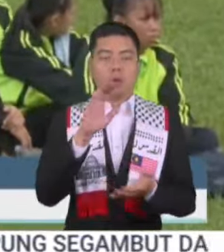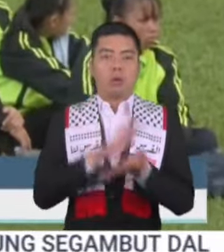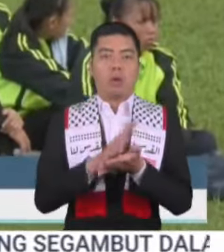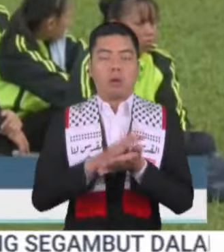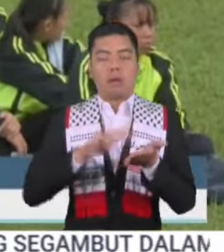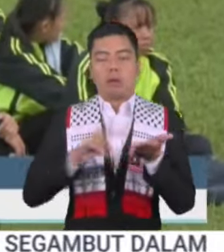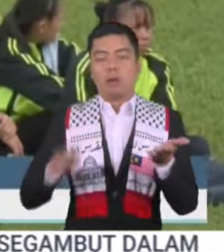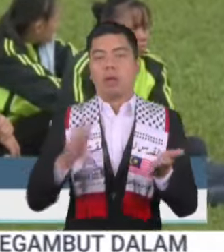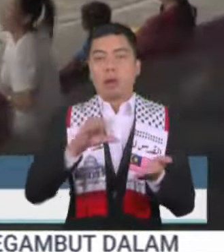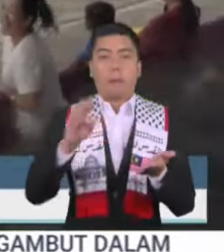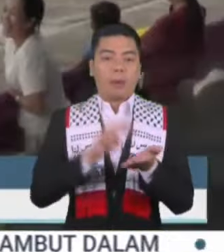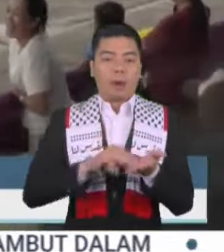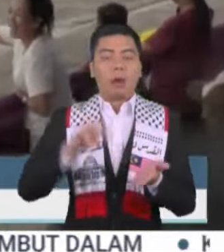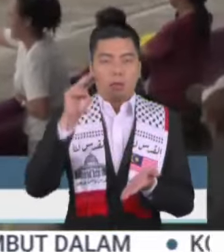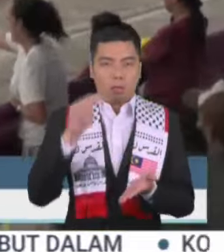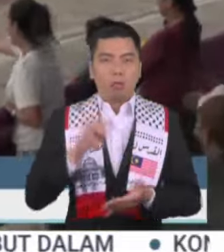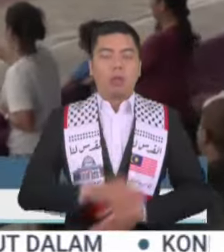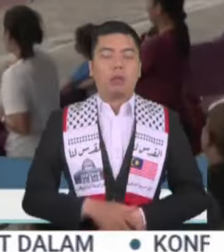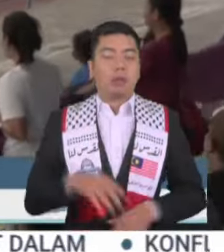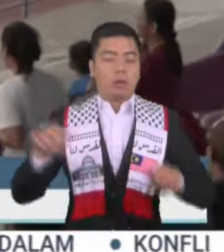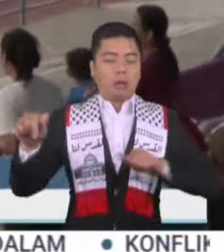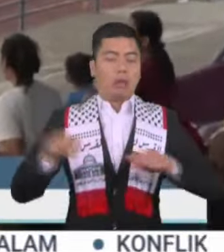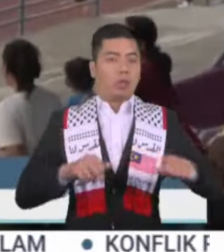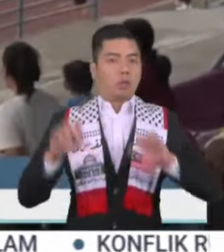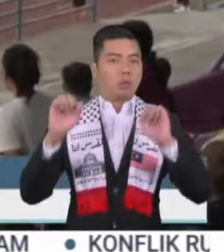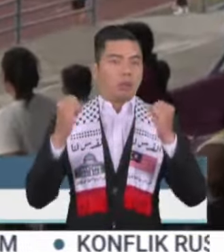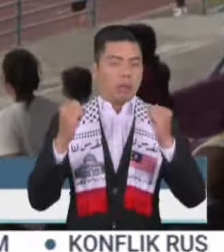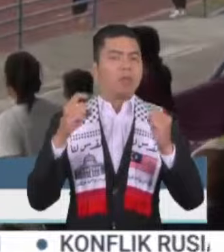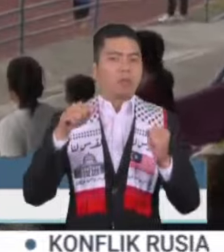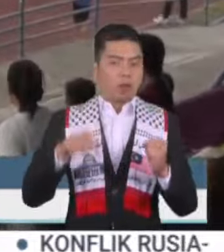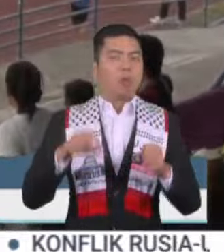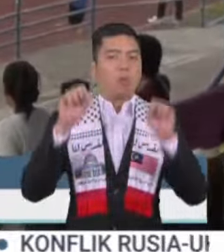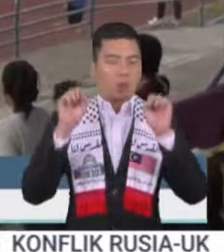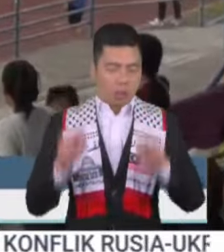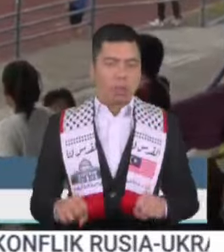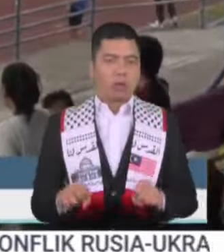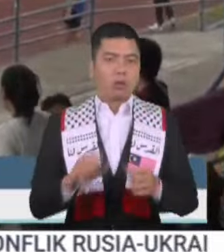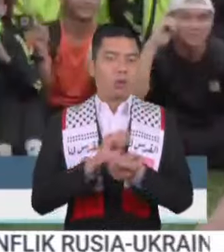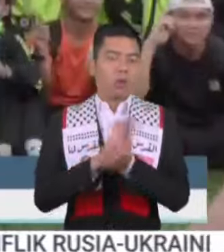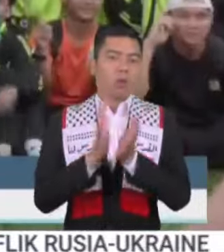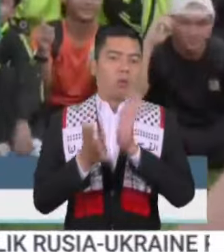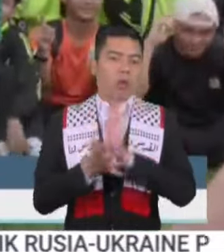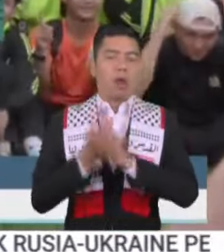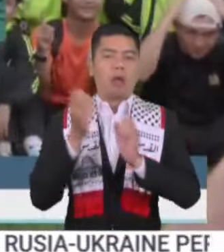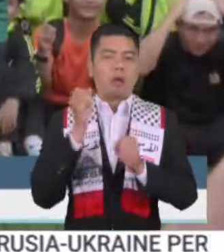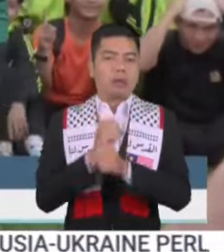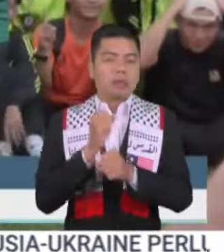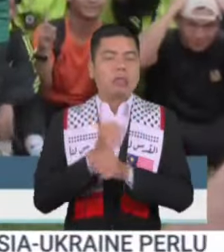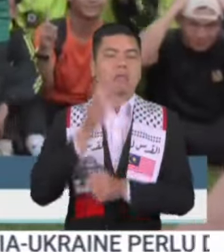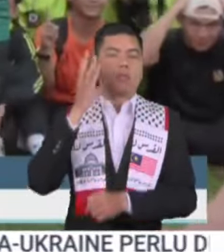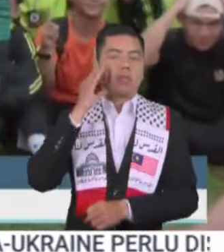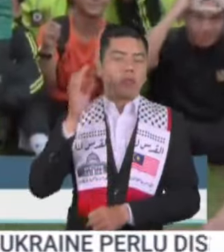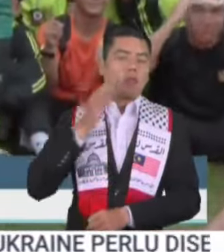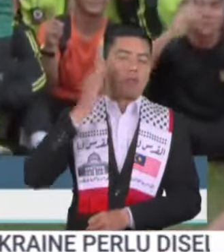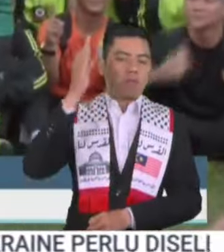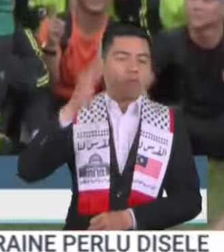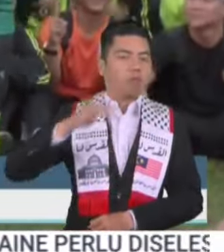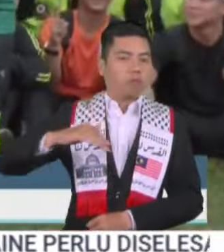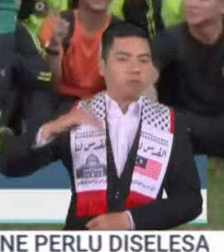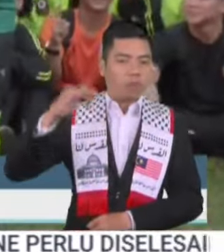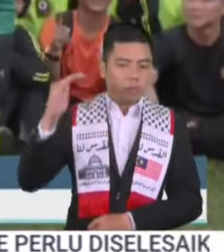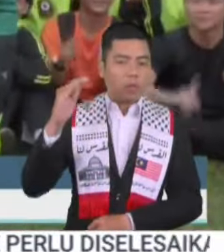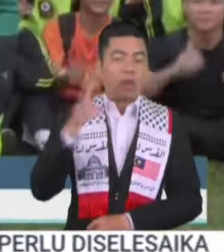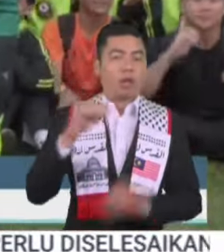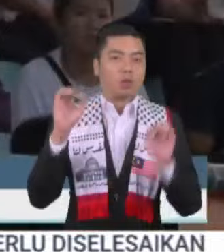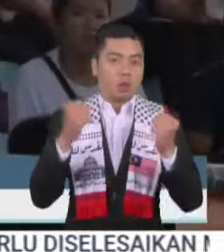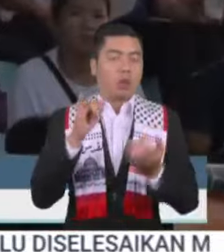menengah katanya aktiviti sukan juga tidak dinafikan boleh dijadikan sebagai kerjaya justeru penganjuran kejohanan sukan